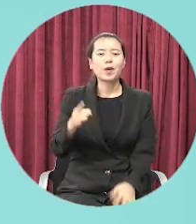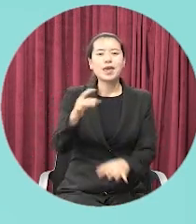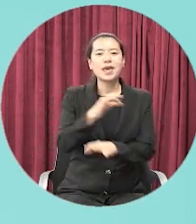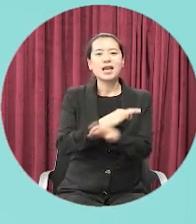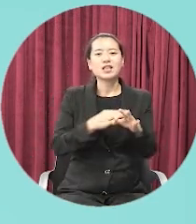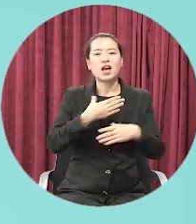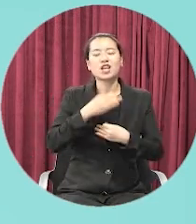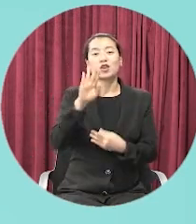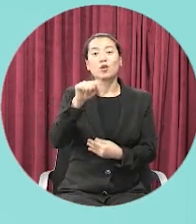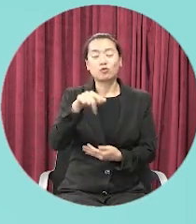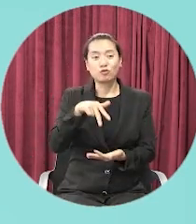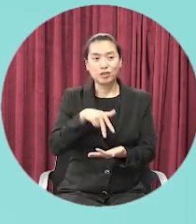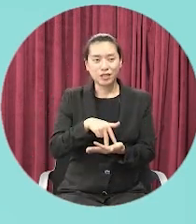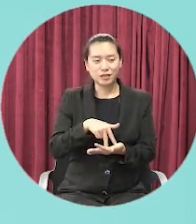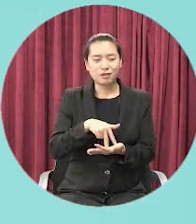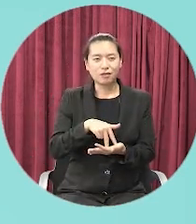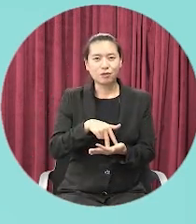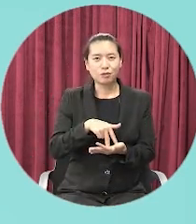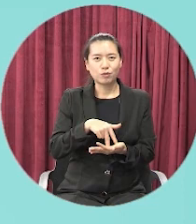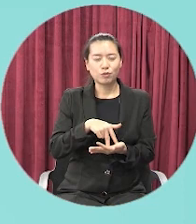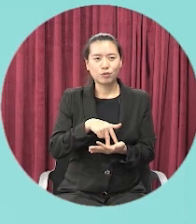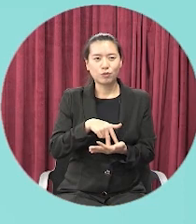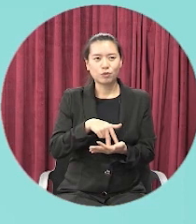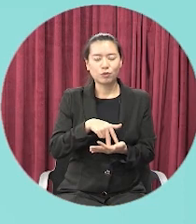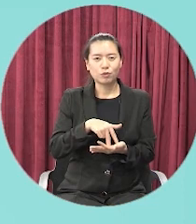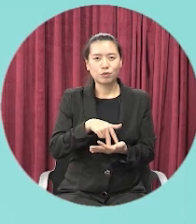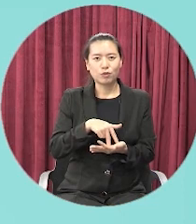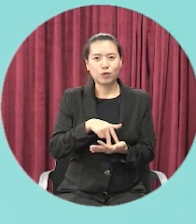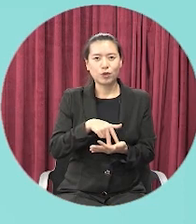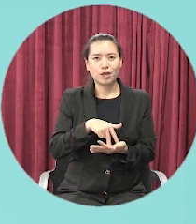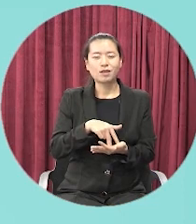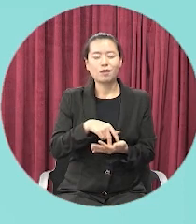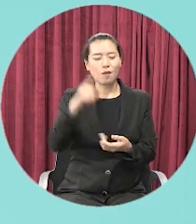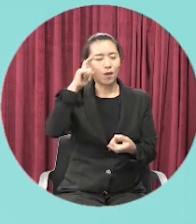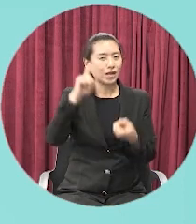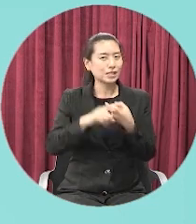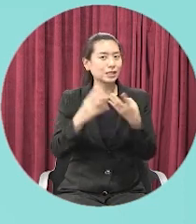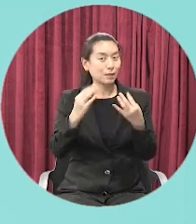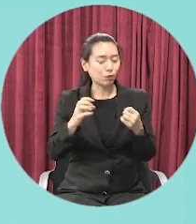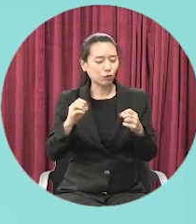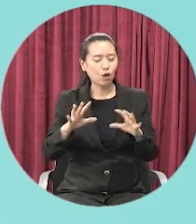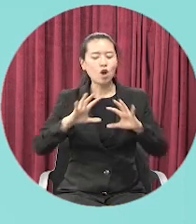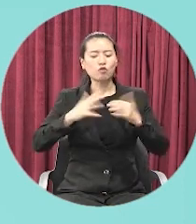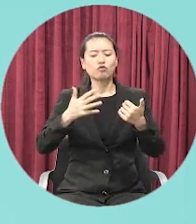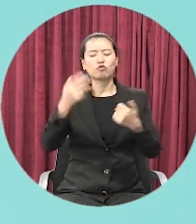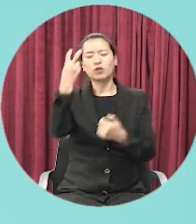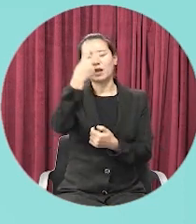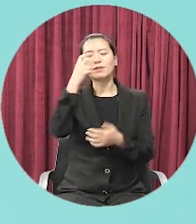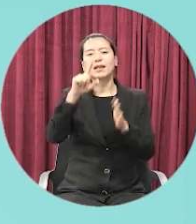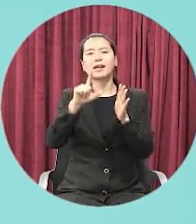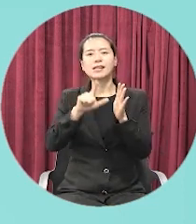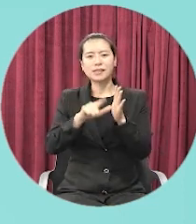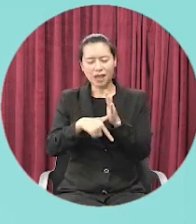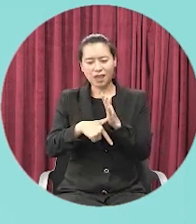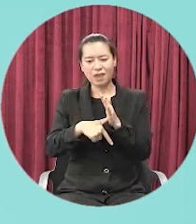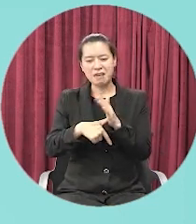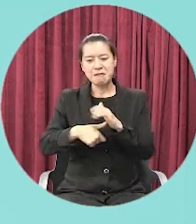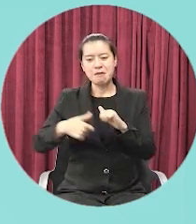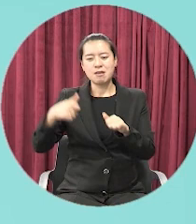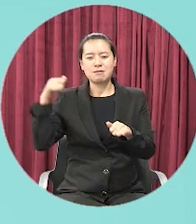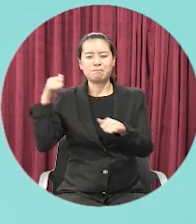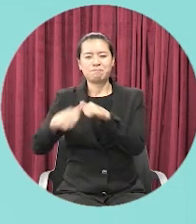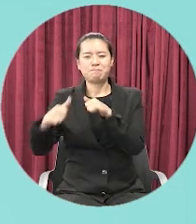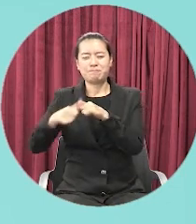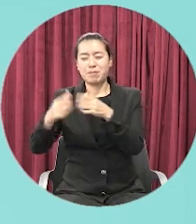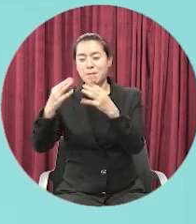에첼 사업하고 있고 또 하나는 또 우리가 꼭 해야 되는 이유가 국감에서 도 많은 국회의원들이 지적하시는 제 아닌 것